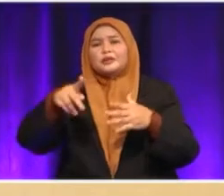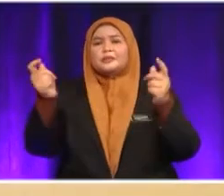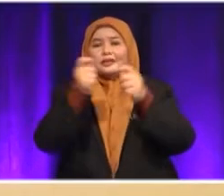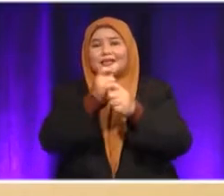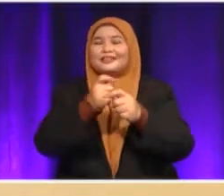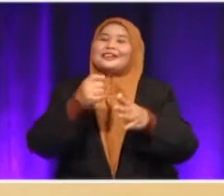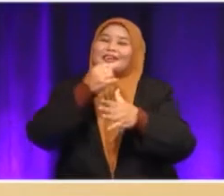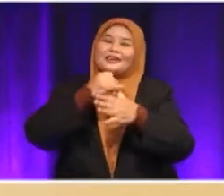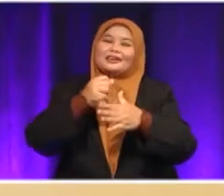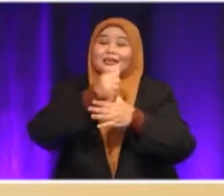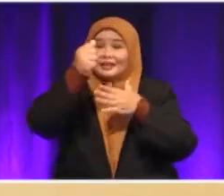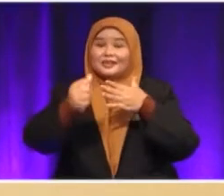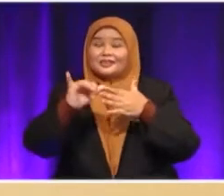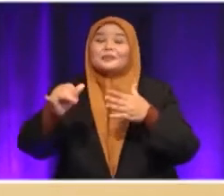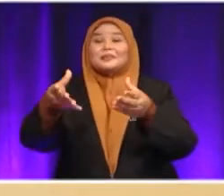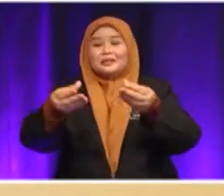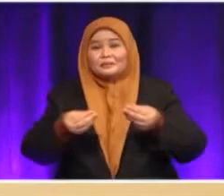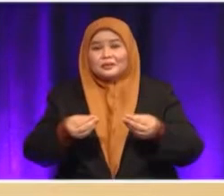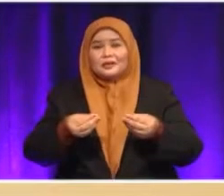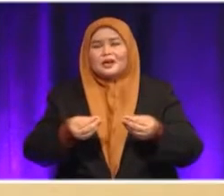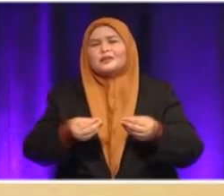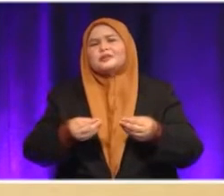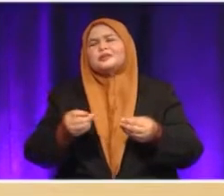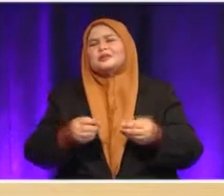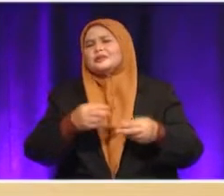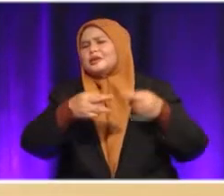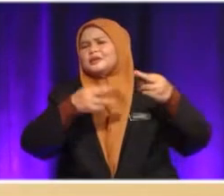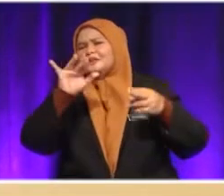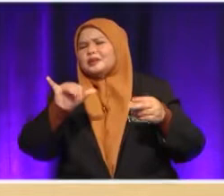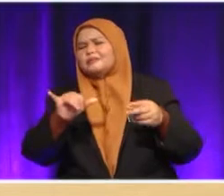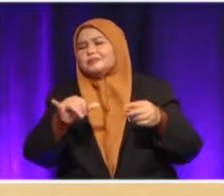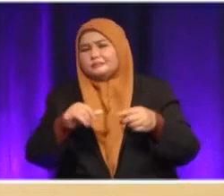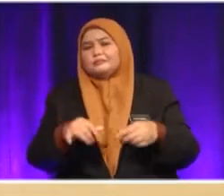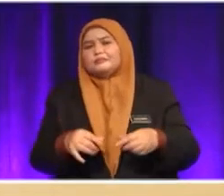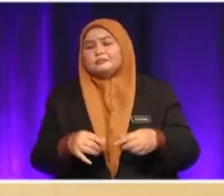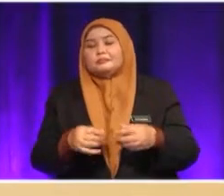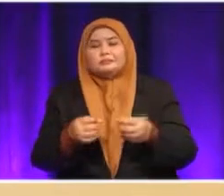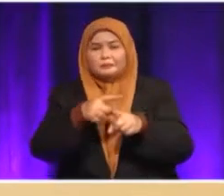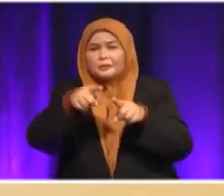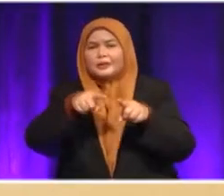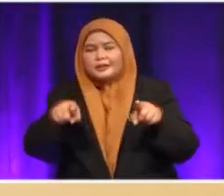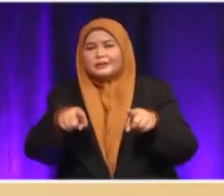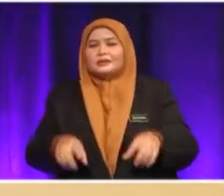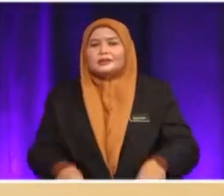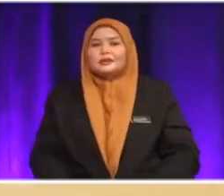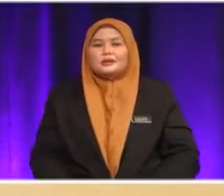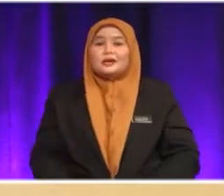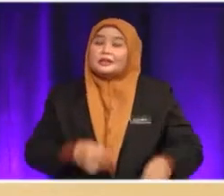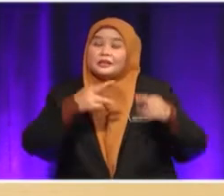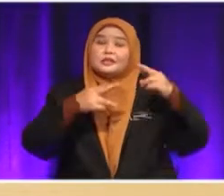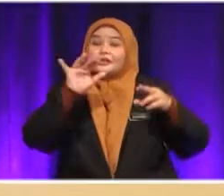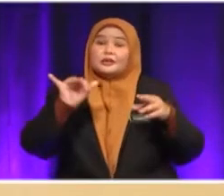menerima mempunyai iriasi yang berbagai Oke jadi pada penduduk